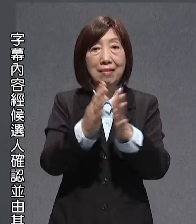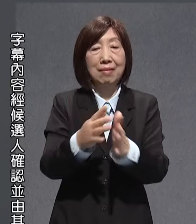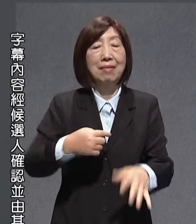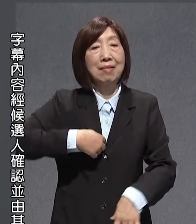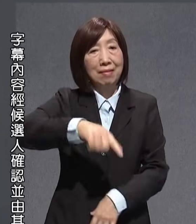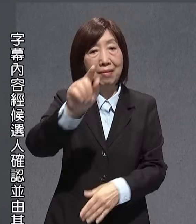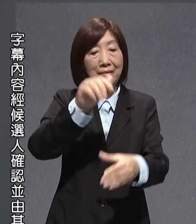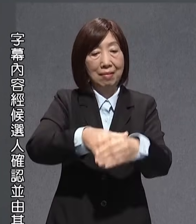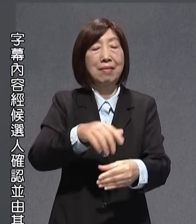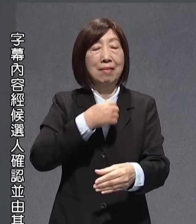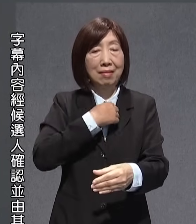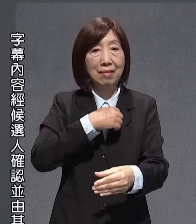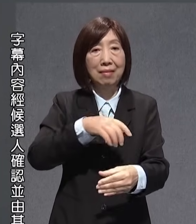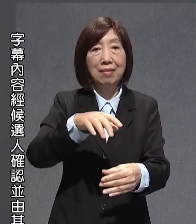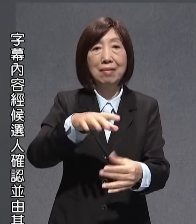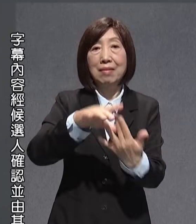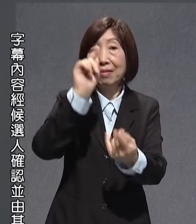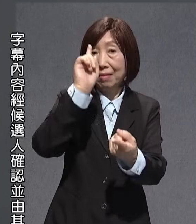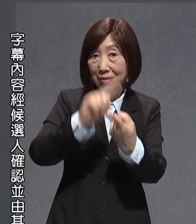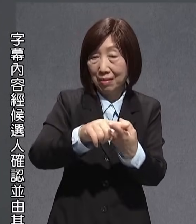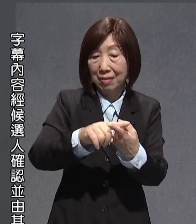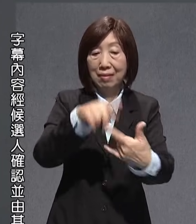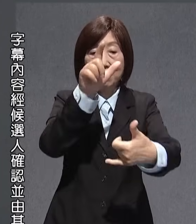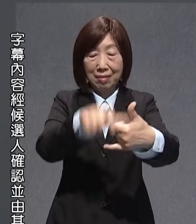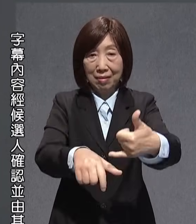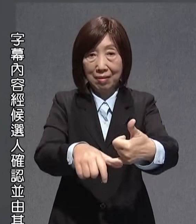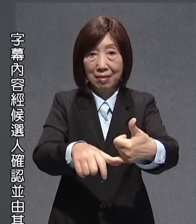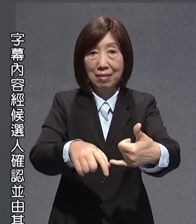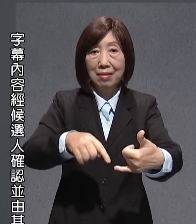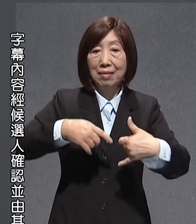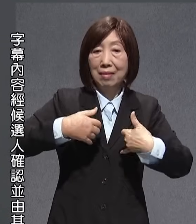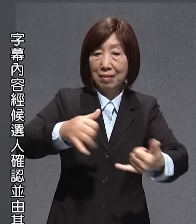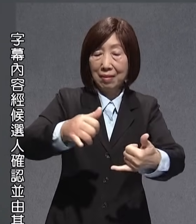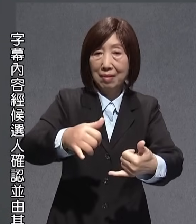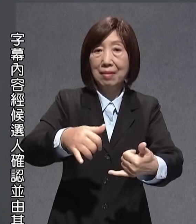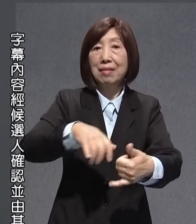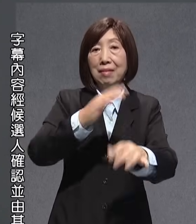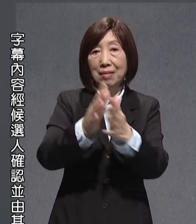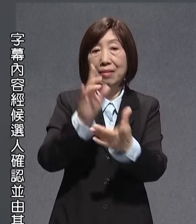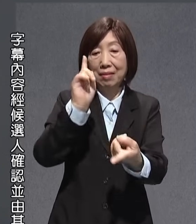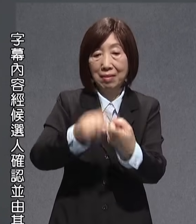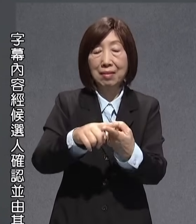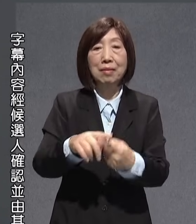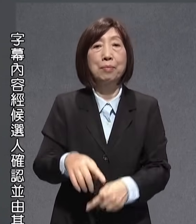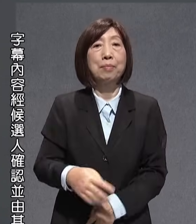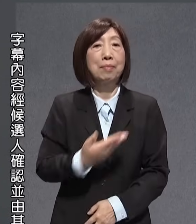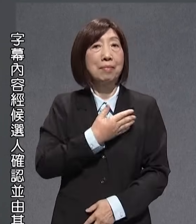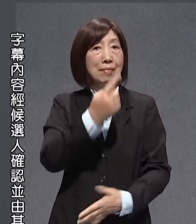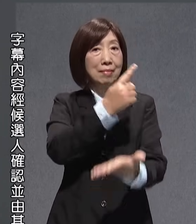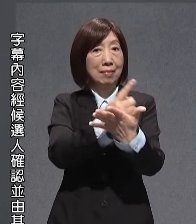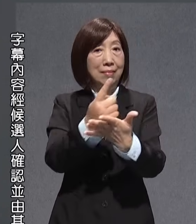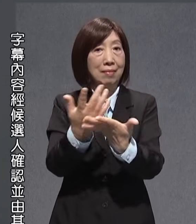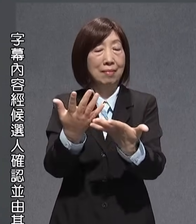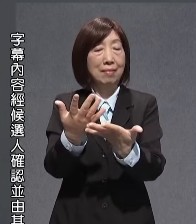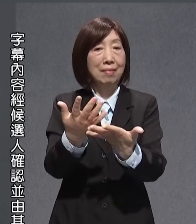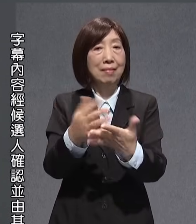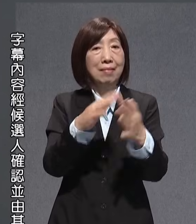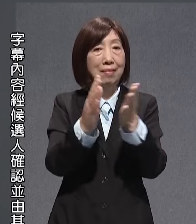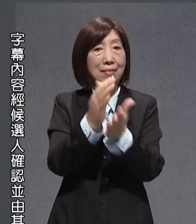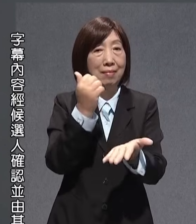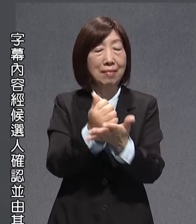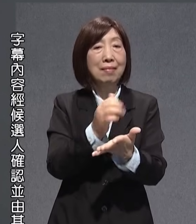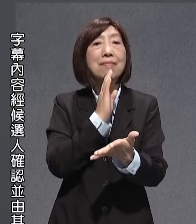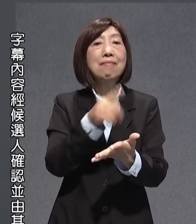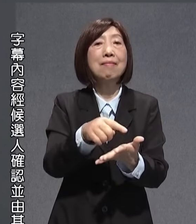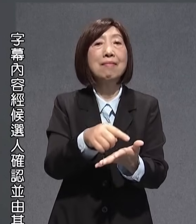出，选对的人。走对的路，让美德赢台湾，让台